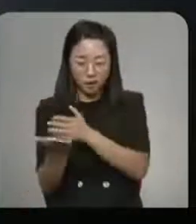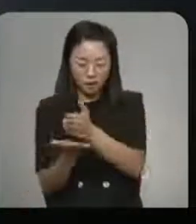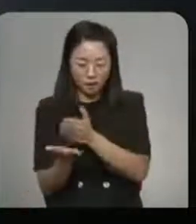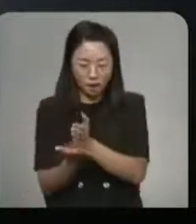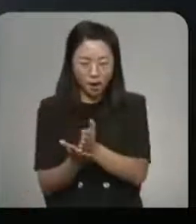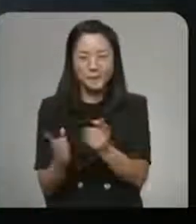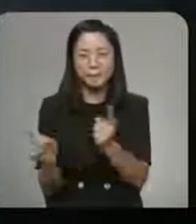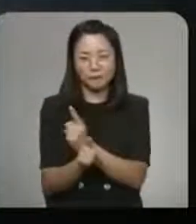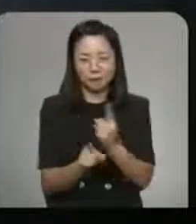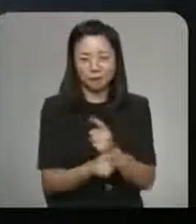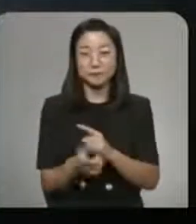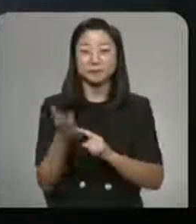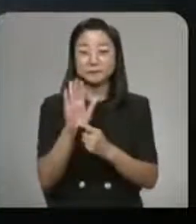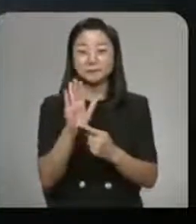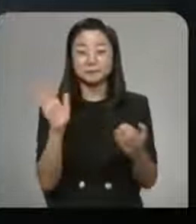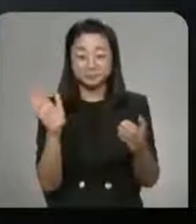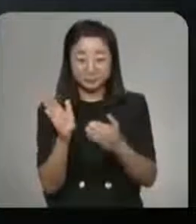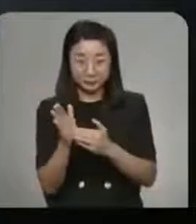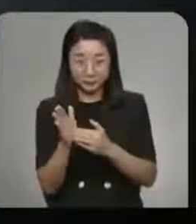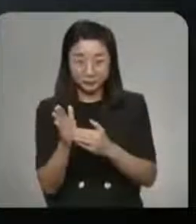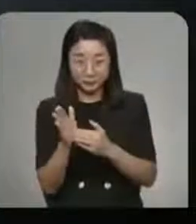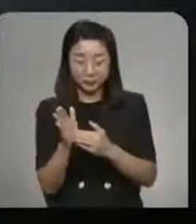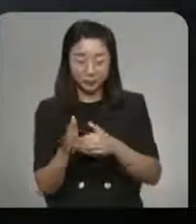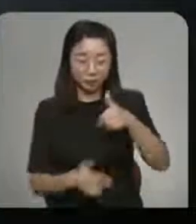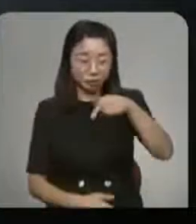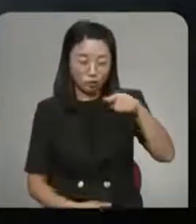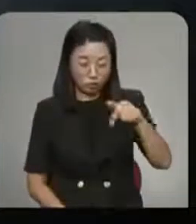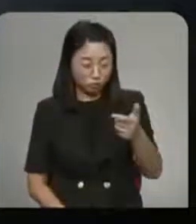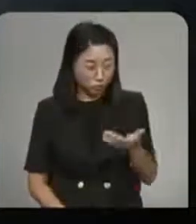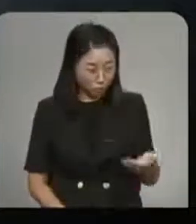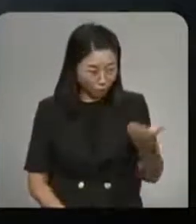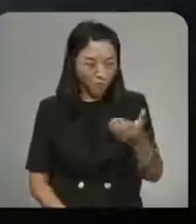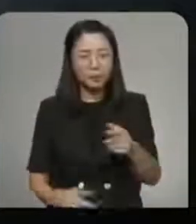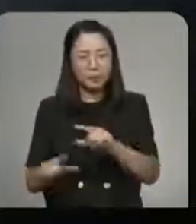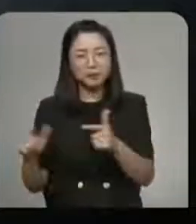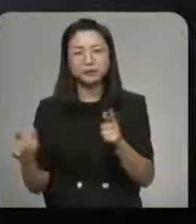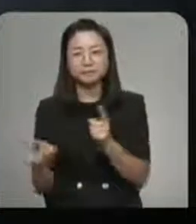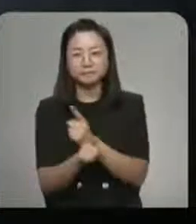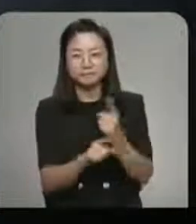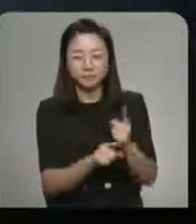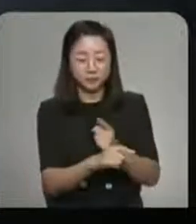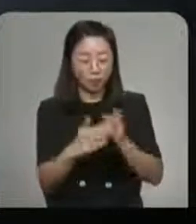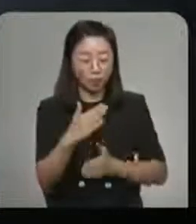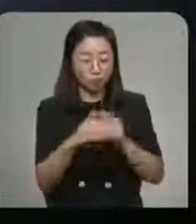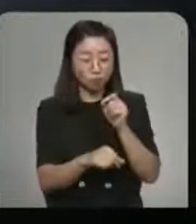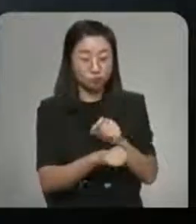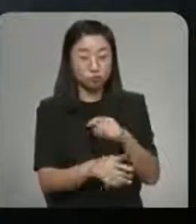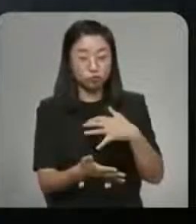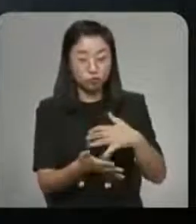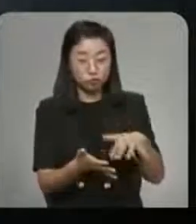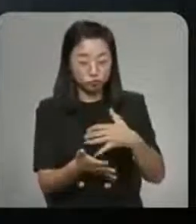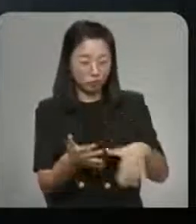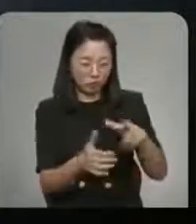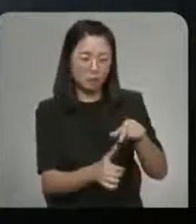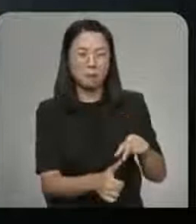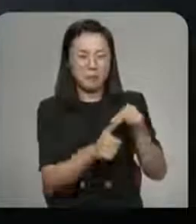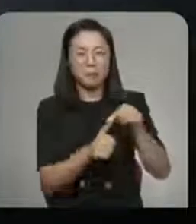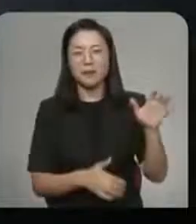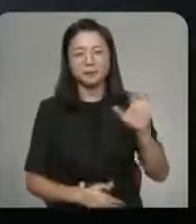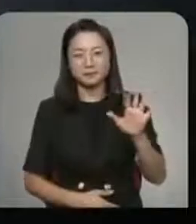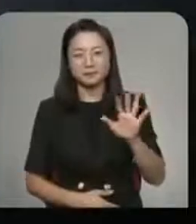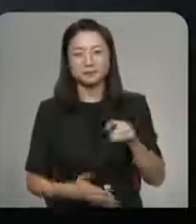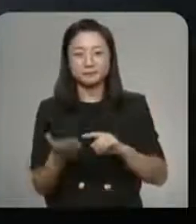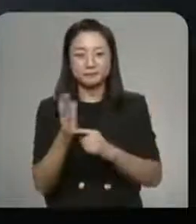줄고 특별자치도를 전담하는 곳은 국단위 부서로 격상했습니다. 공무원 정원도 10년 만에 처음으로